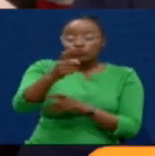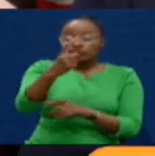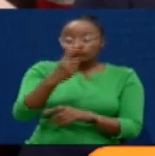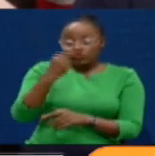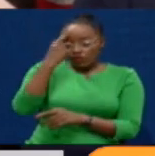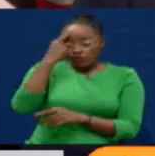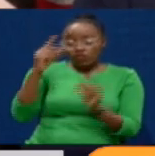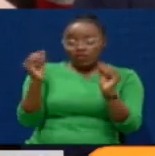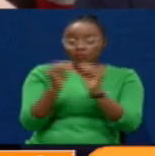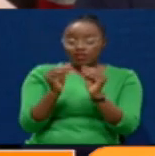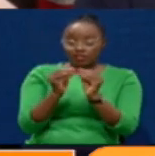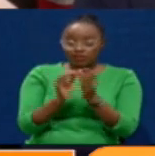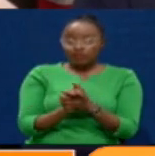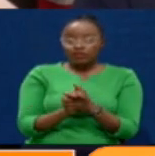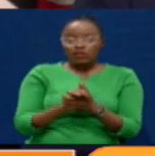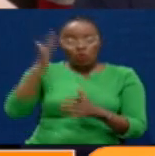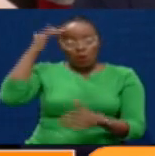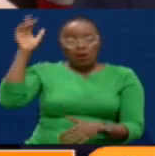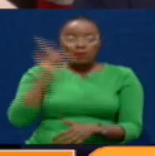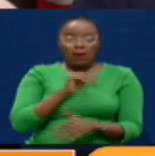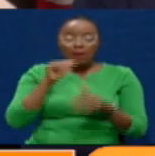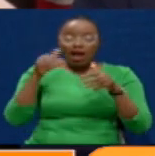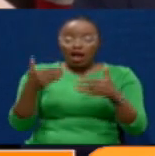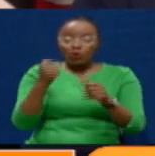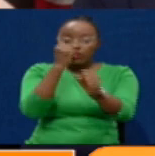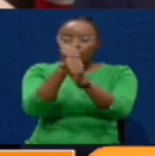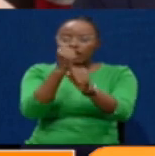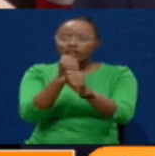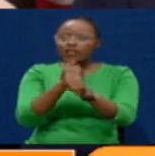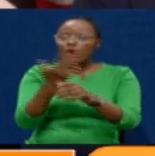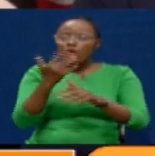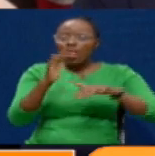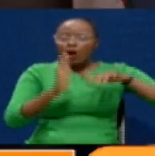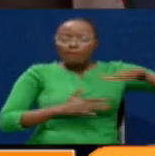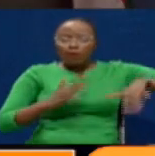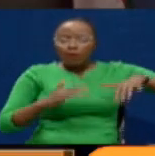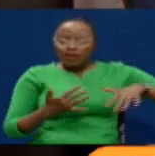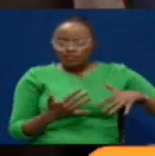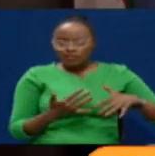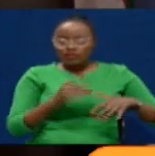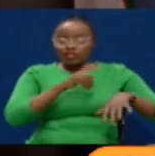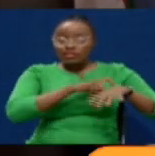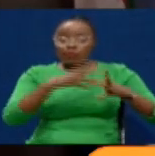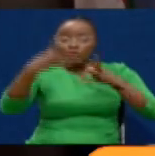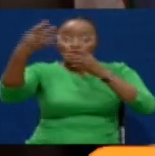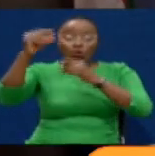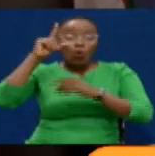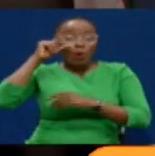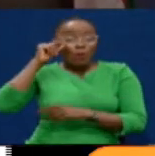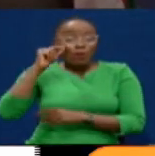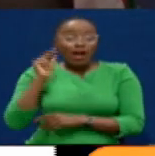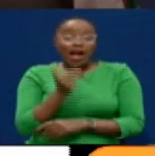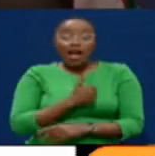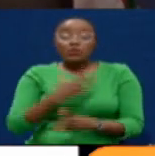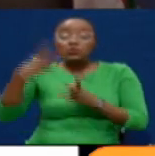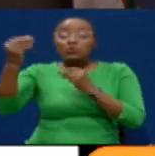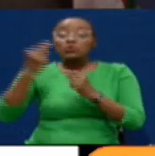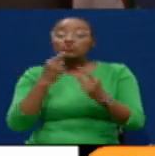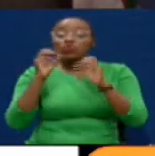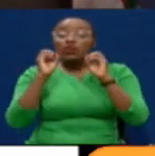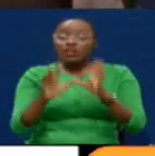sherehe. Unavyojua vile walivyotufanyia huko Bomas of Kenya. Kule tukienda Mombasa hatuendi